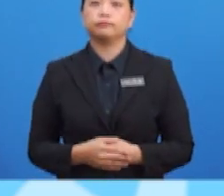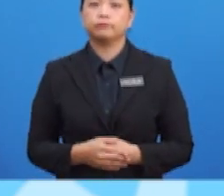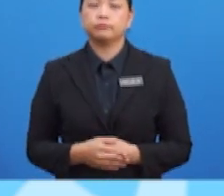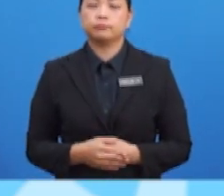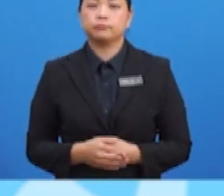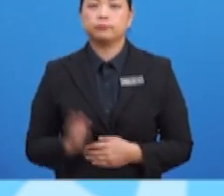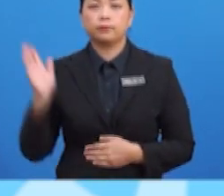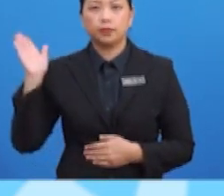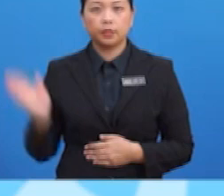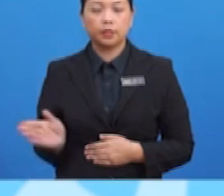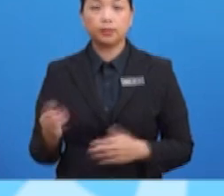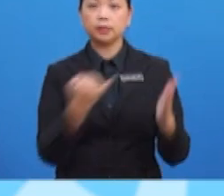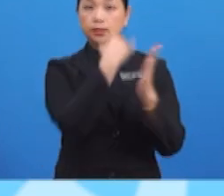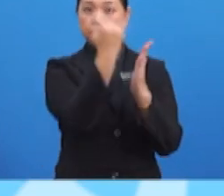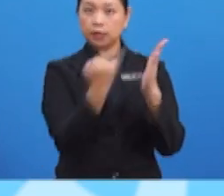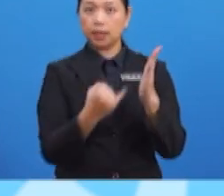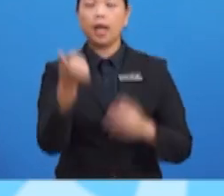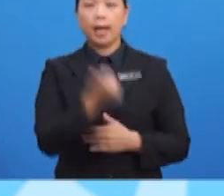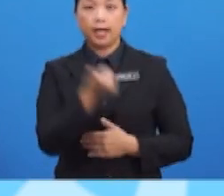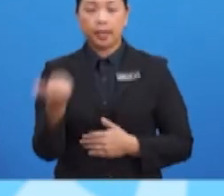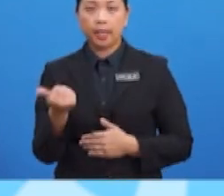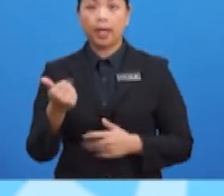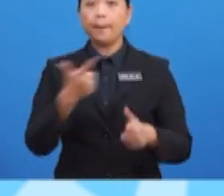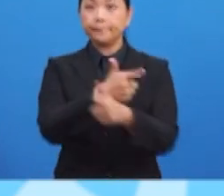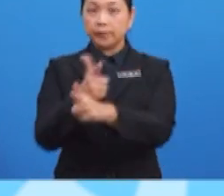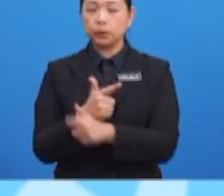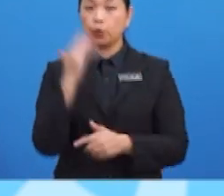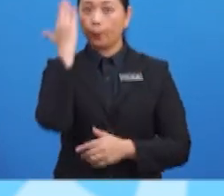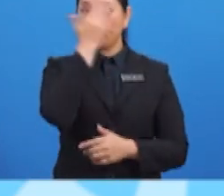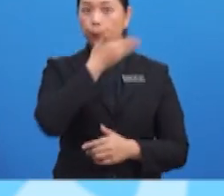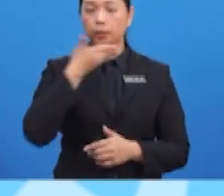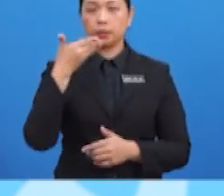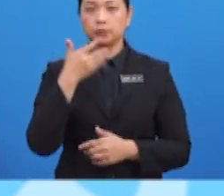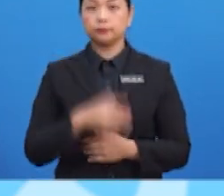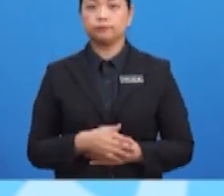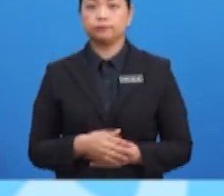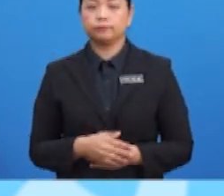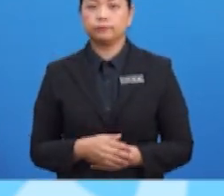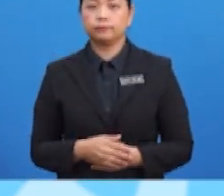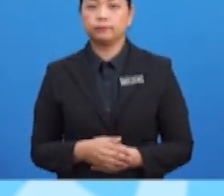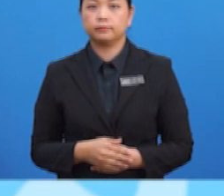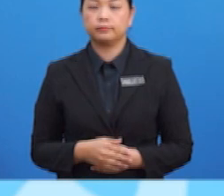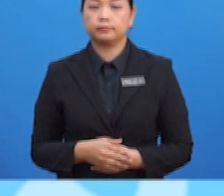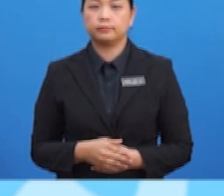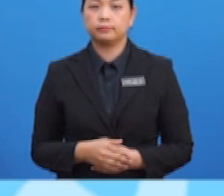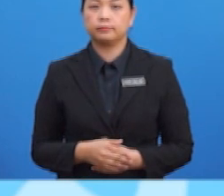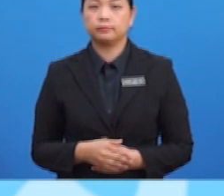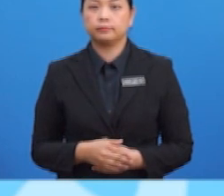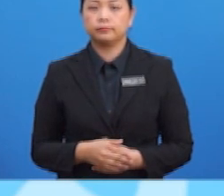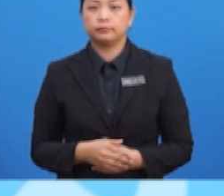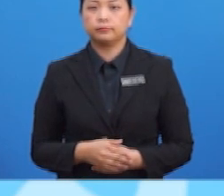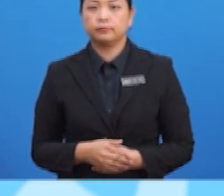Ini adalah lakaran alat pelindung muka dan sistem mekanikal yang diaplikasikan